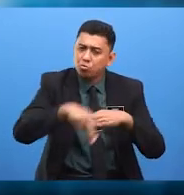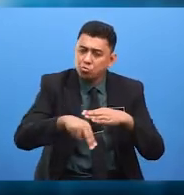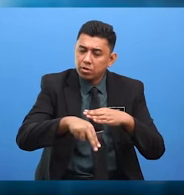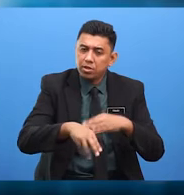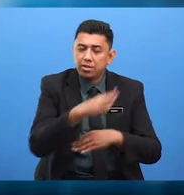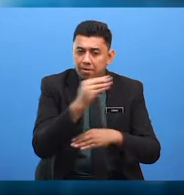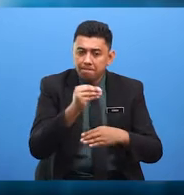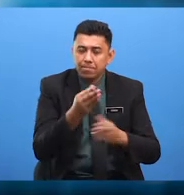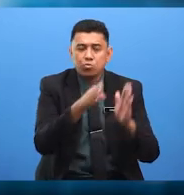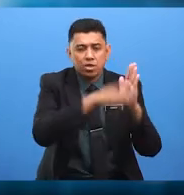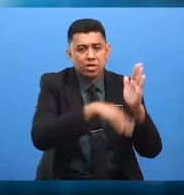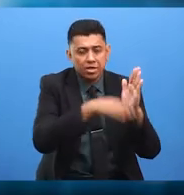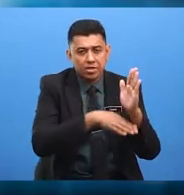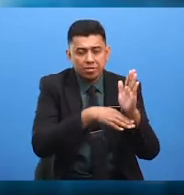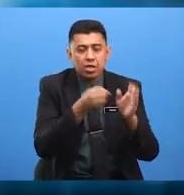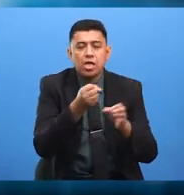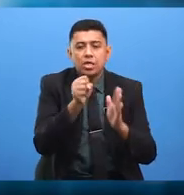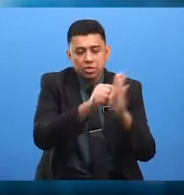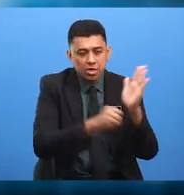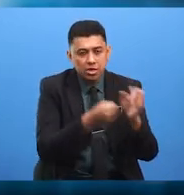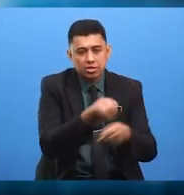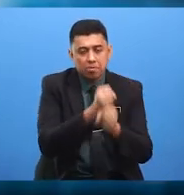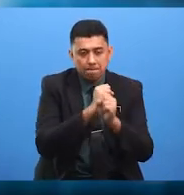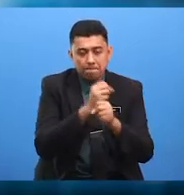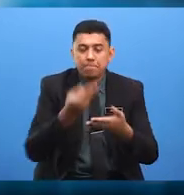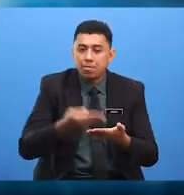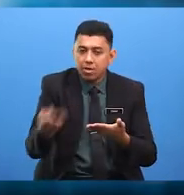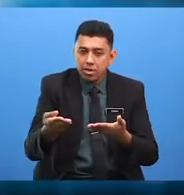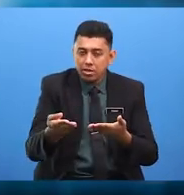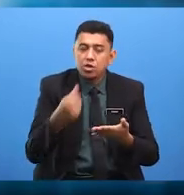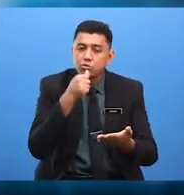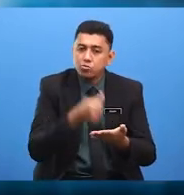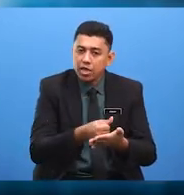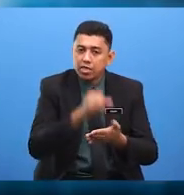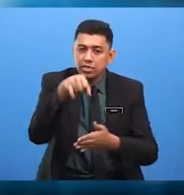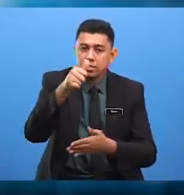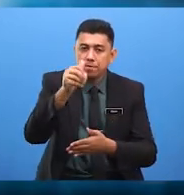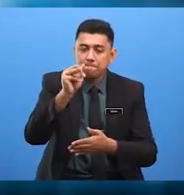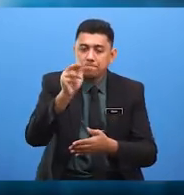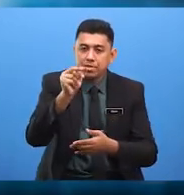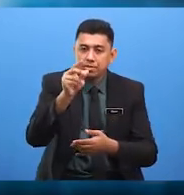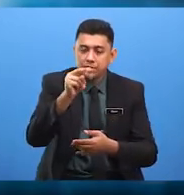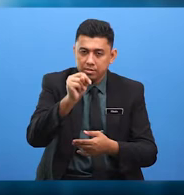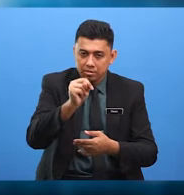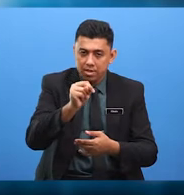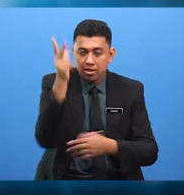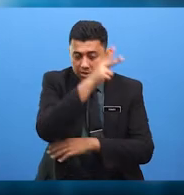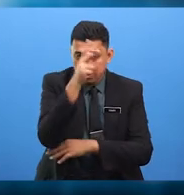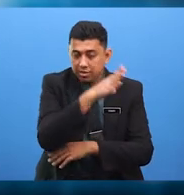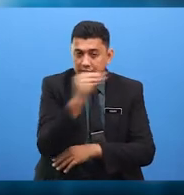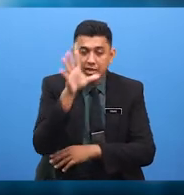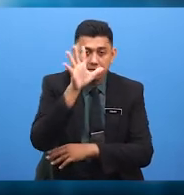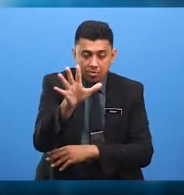sewa beli keempat membeli surat jaminan atau surat kerajaan dalam pasaran dan kelima